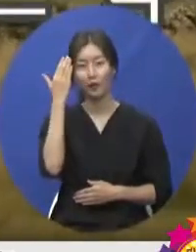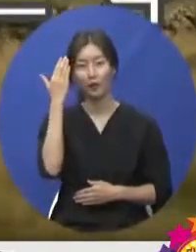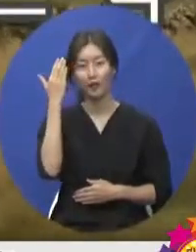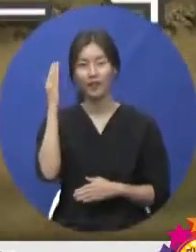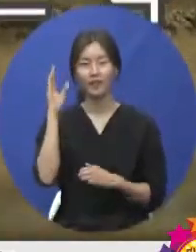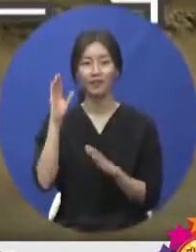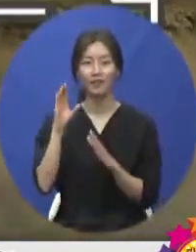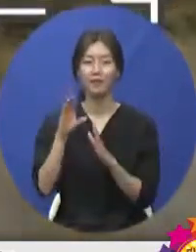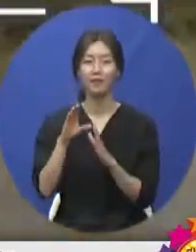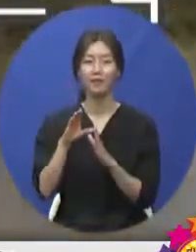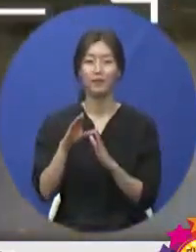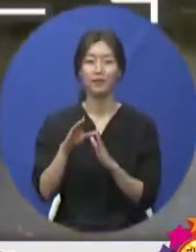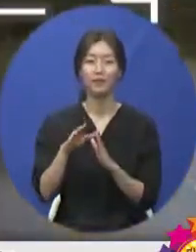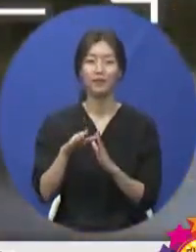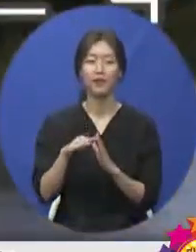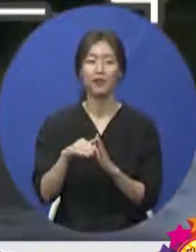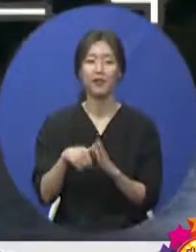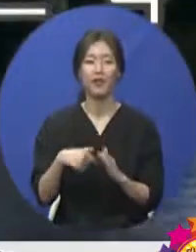청춘아